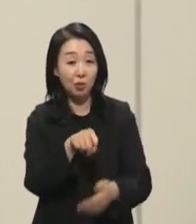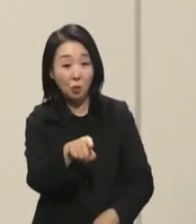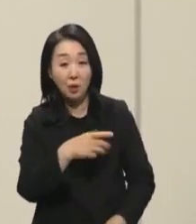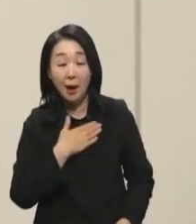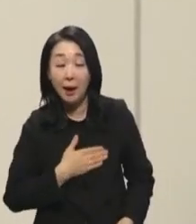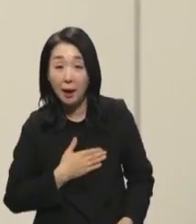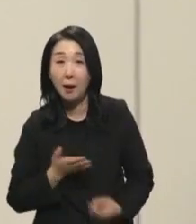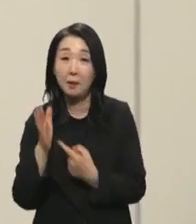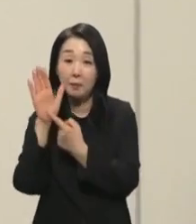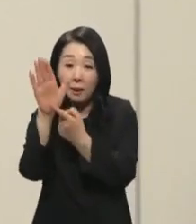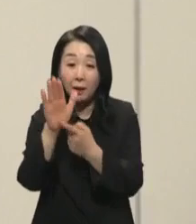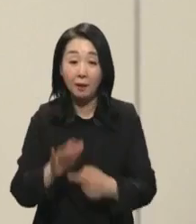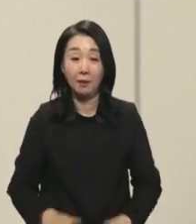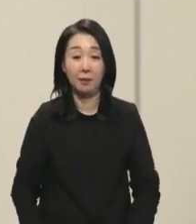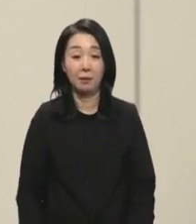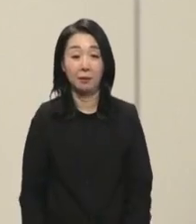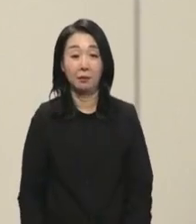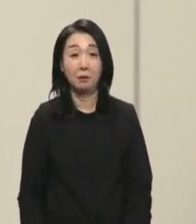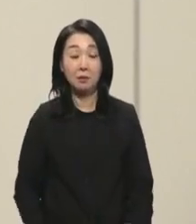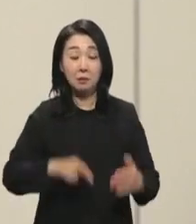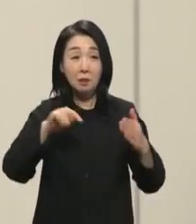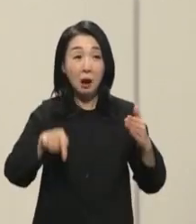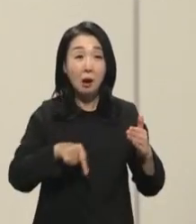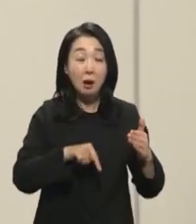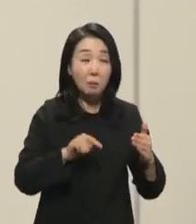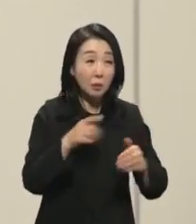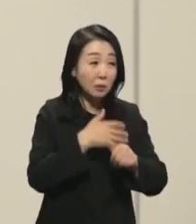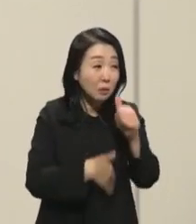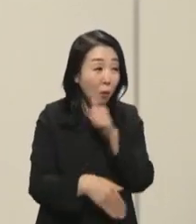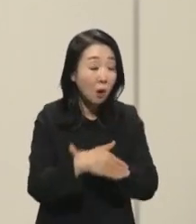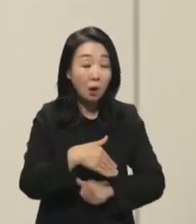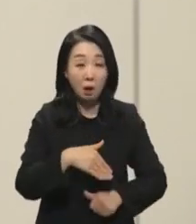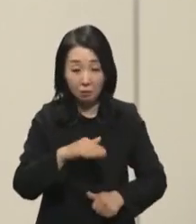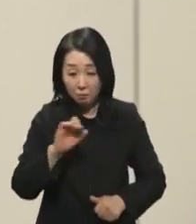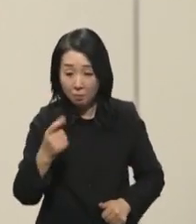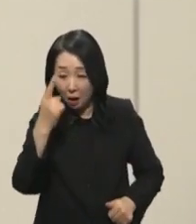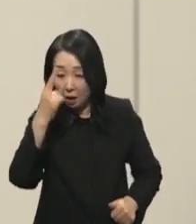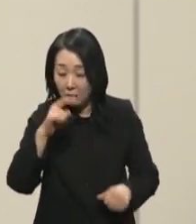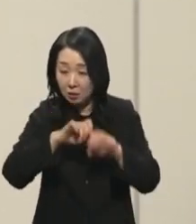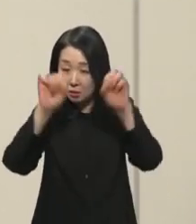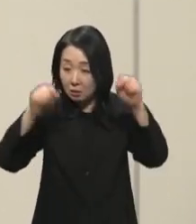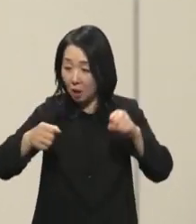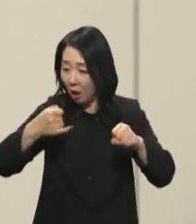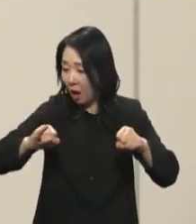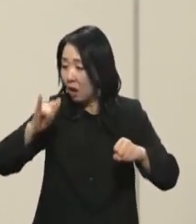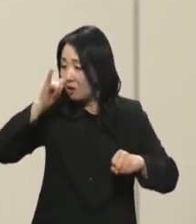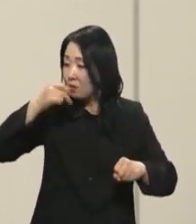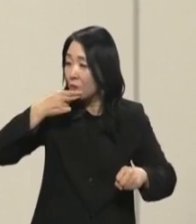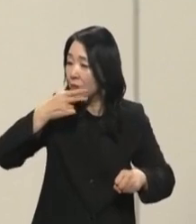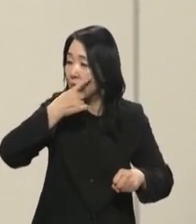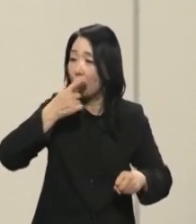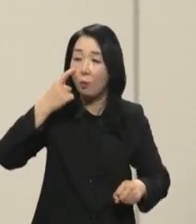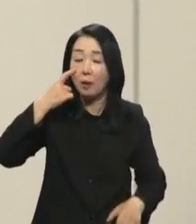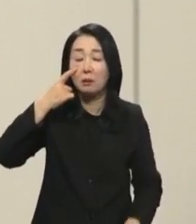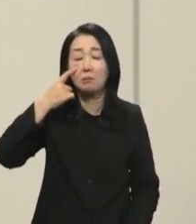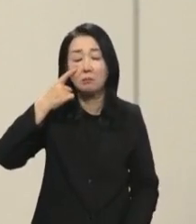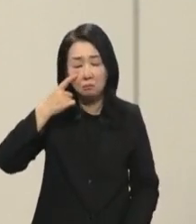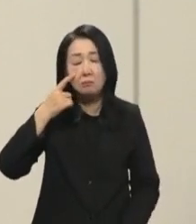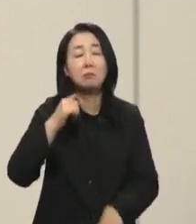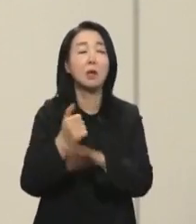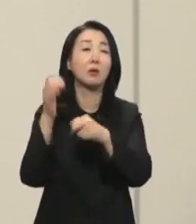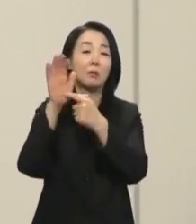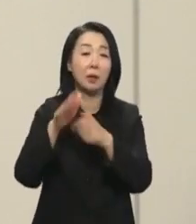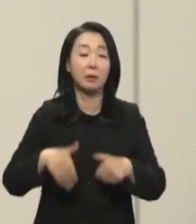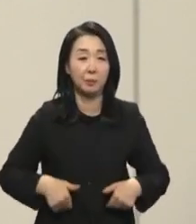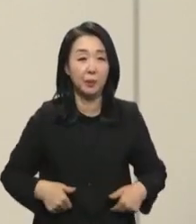밝혀진 거예요 근데 그 안에서 어떤 상황 때문에 이런 시스템 오류가 생겼는지를 지금 밝히는게 지금 추후에 더 이제